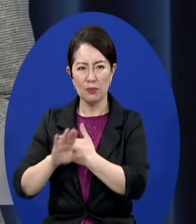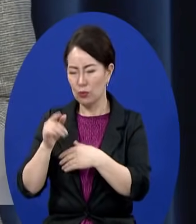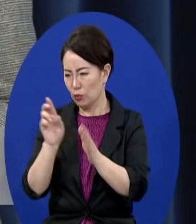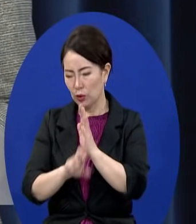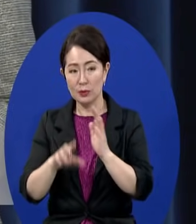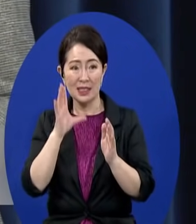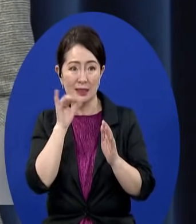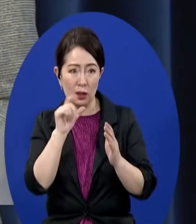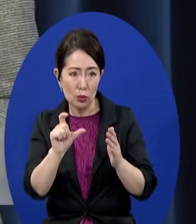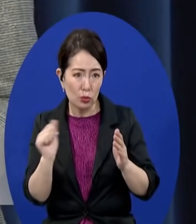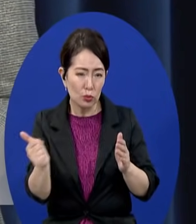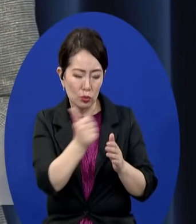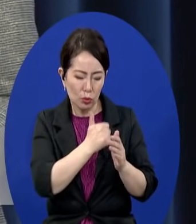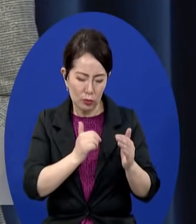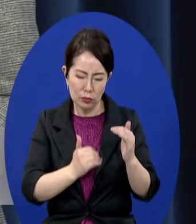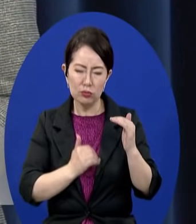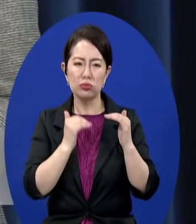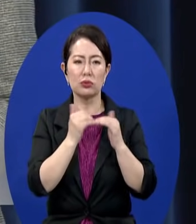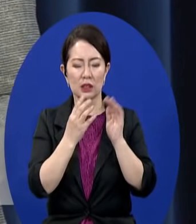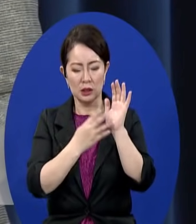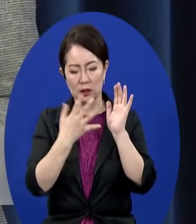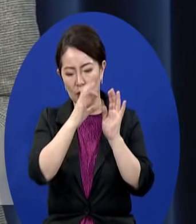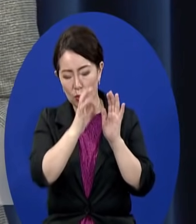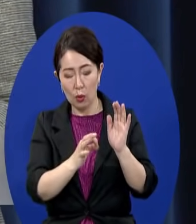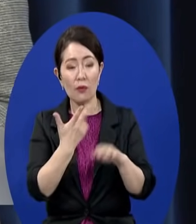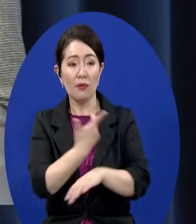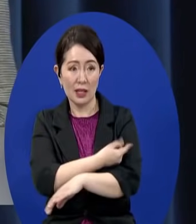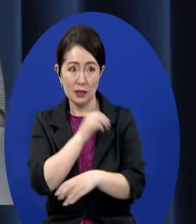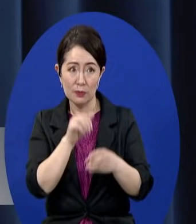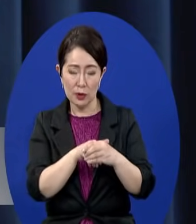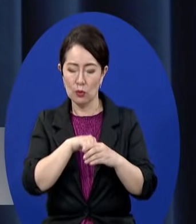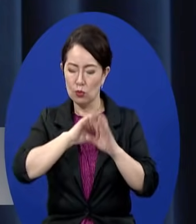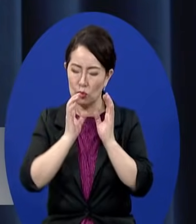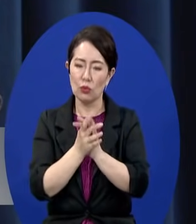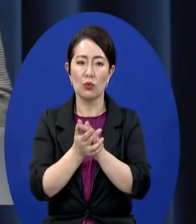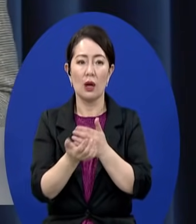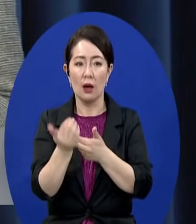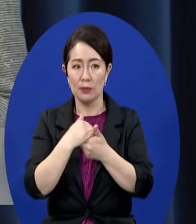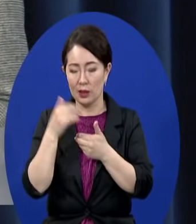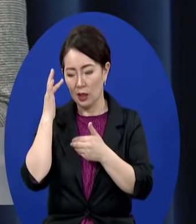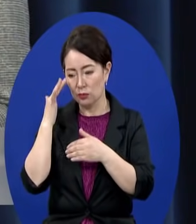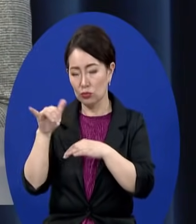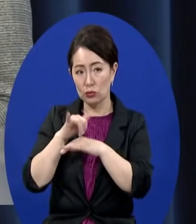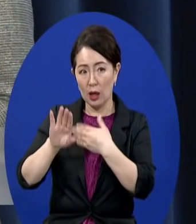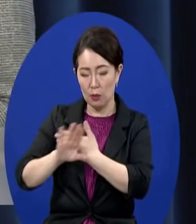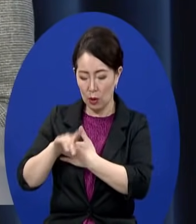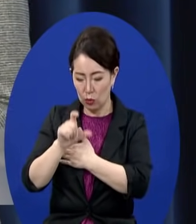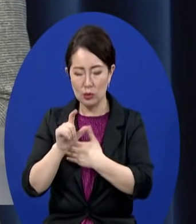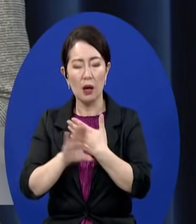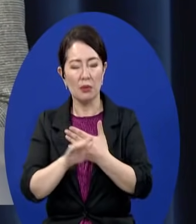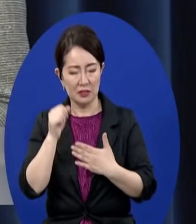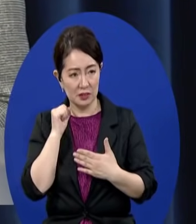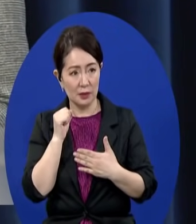хамрагдах насныхаа бүлгийг 95% хүртэл вакцинжуулж ижил бид нар вакцины хамрагдлаар энэ бусад одоо хамгаалах хэрэгтэй хүмүүсээ бол